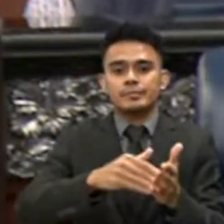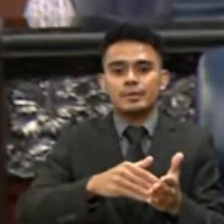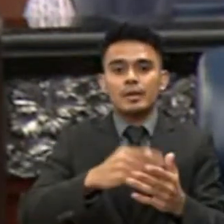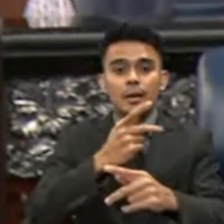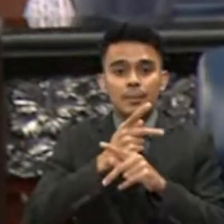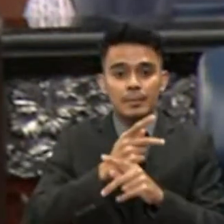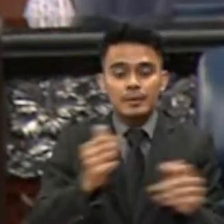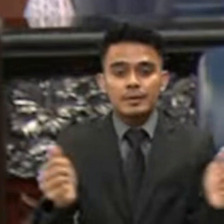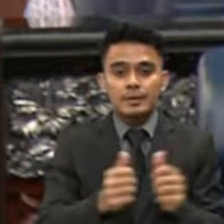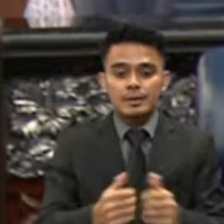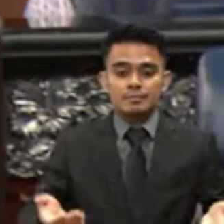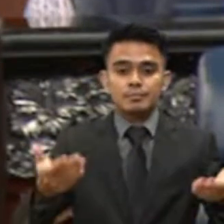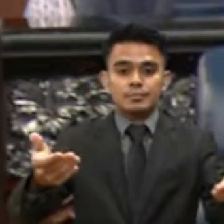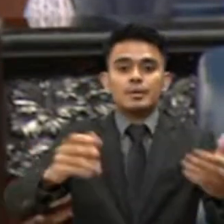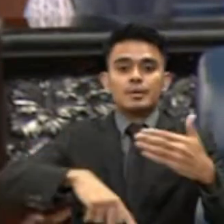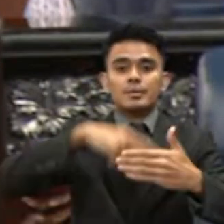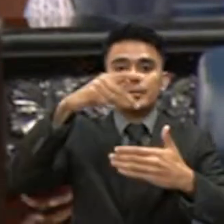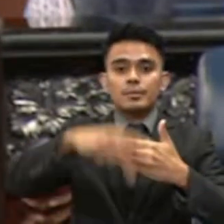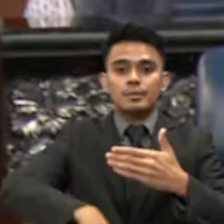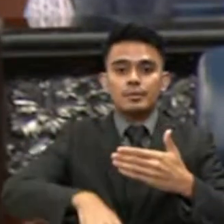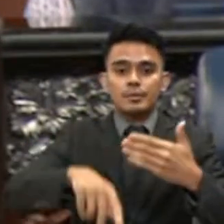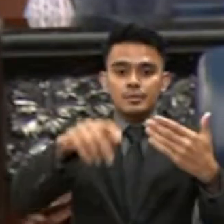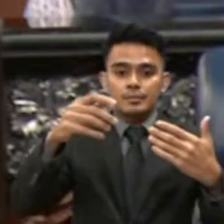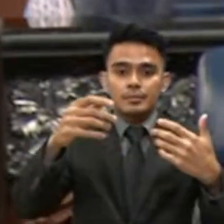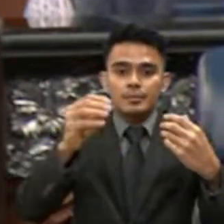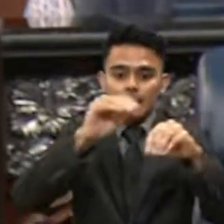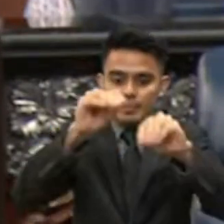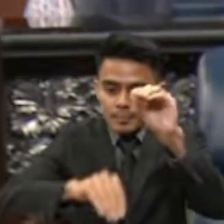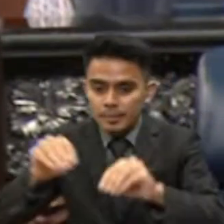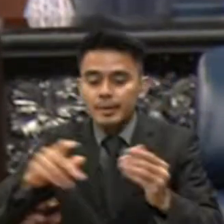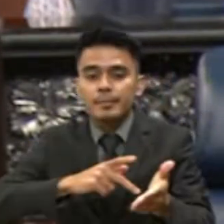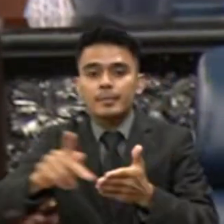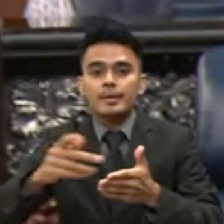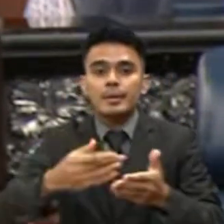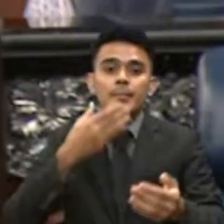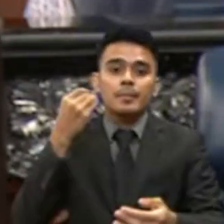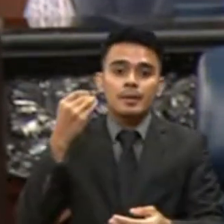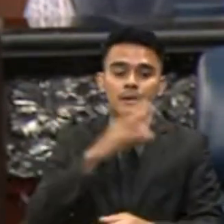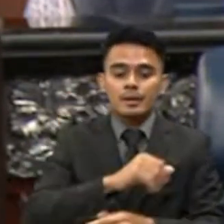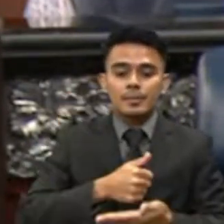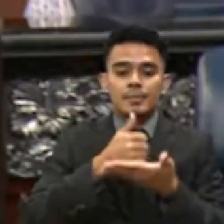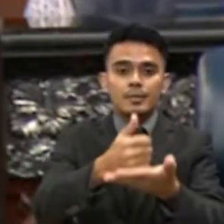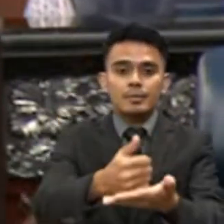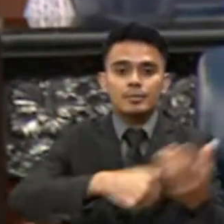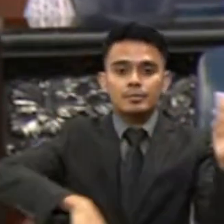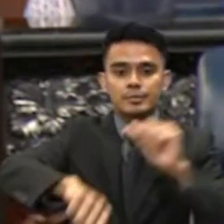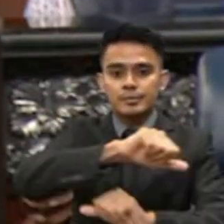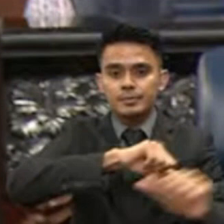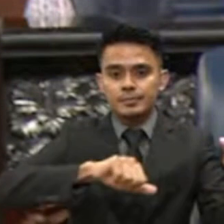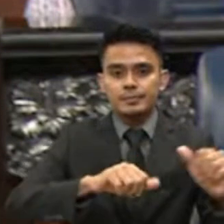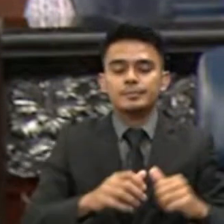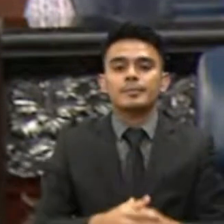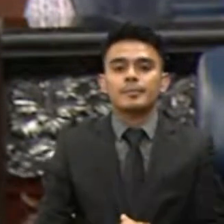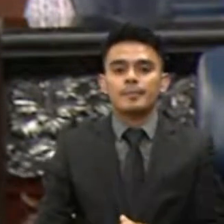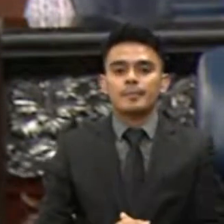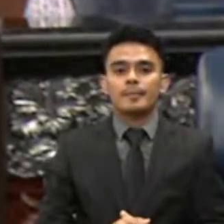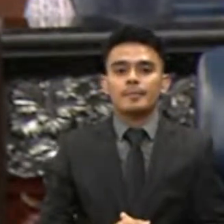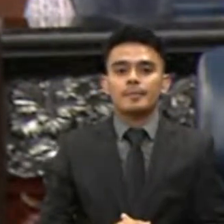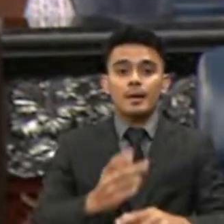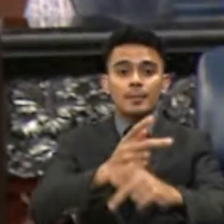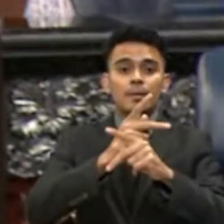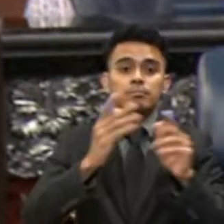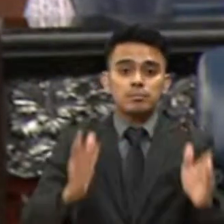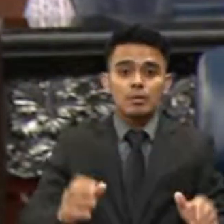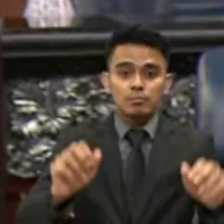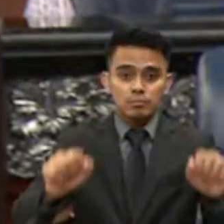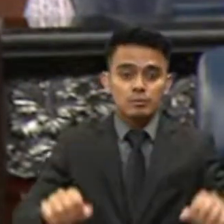dengan menawarkan program penstrukturan semula badan balik pinjaman dan bantuan sosial Selain itu peminjam juga